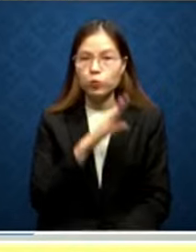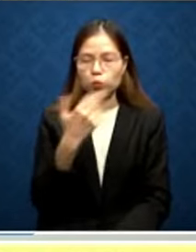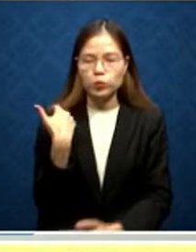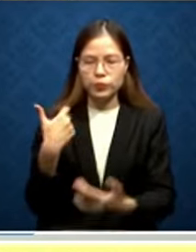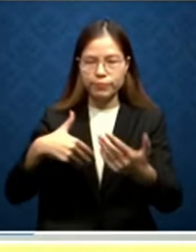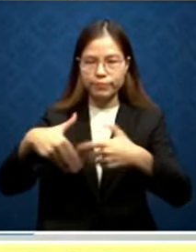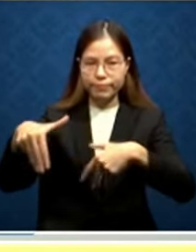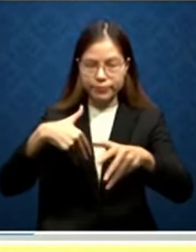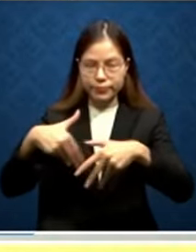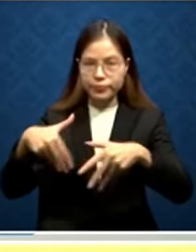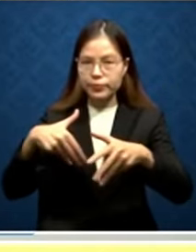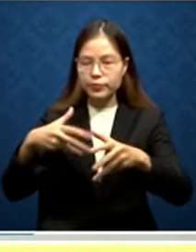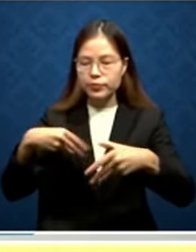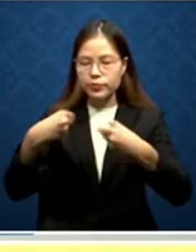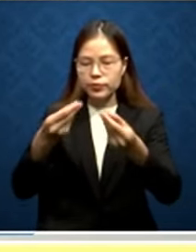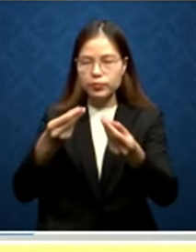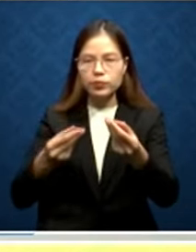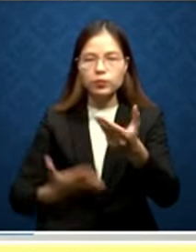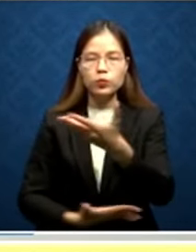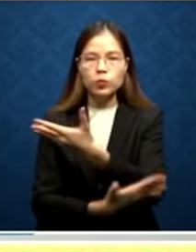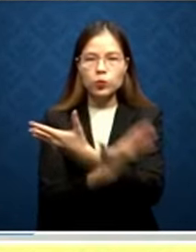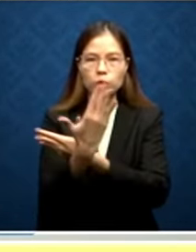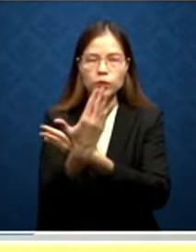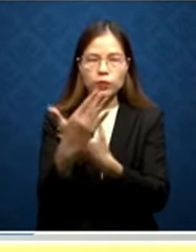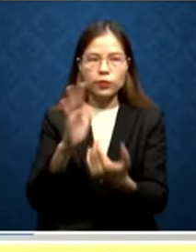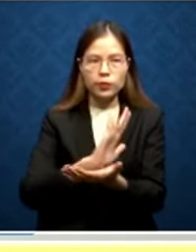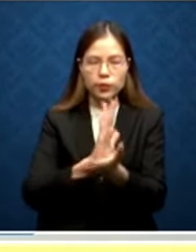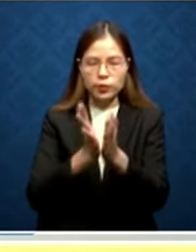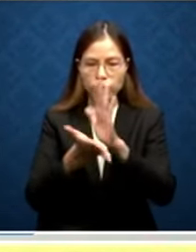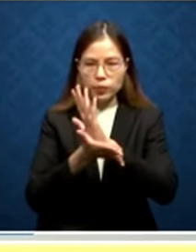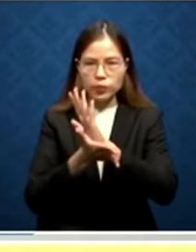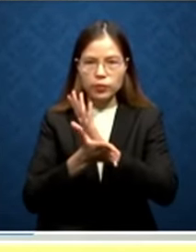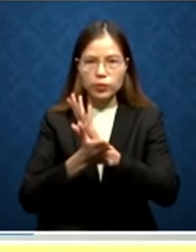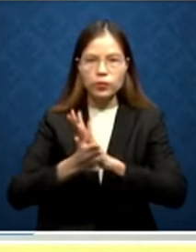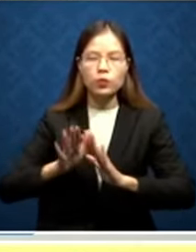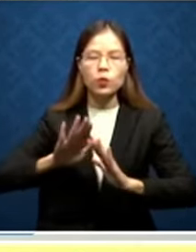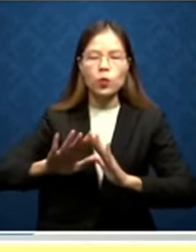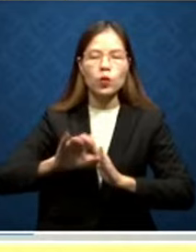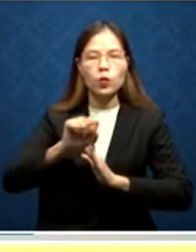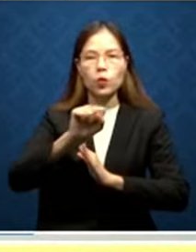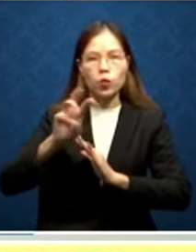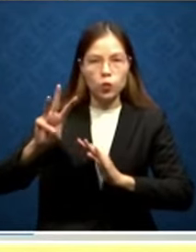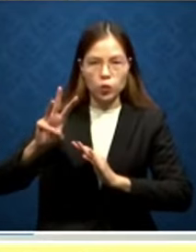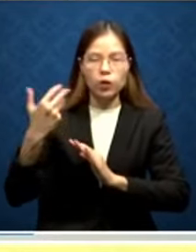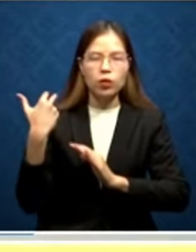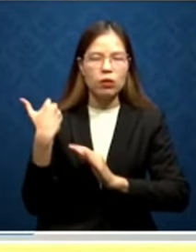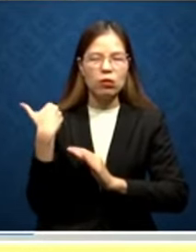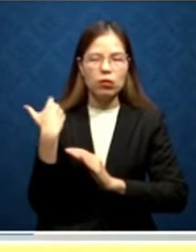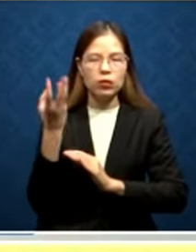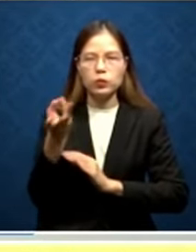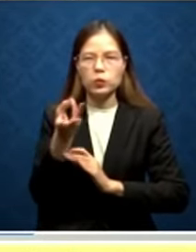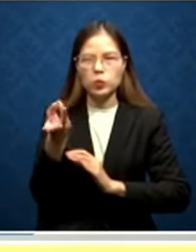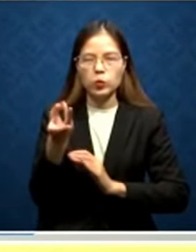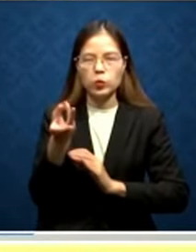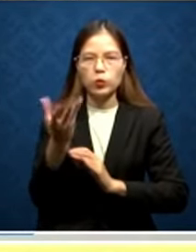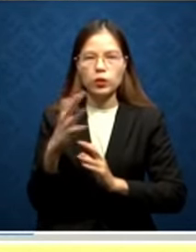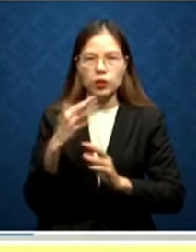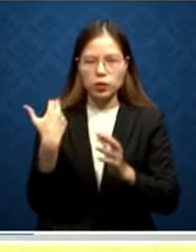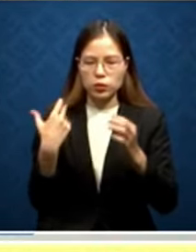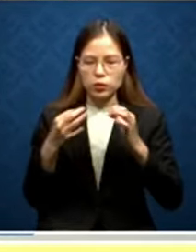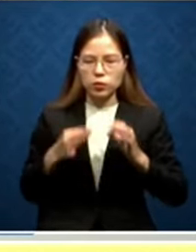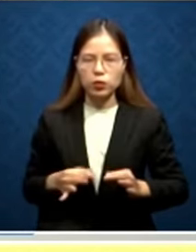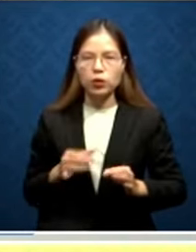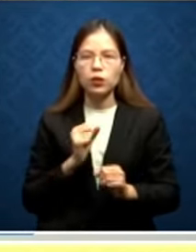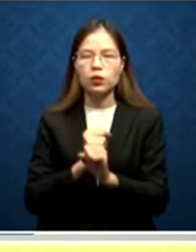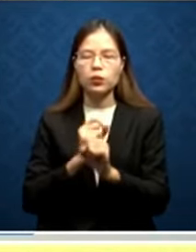นจะให้โอกาสเราในการฟื้นฟูภาพลักษณ์ของวุฒิสภาแห่งนี้เหลือน้อยเต็มทีการตัดสินใจ